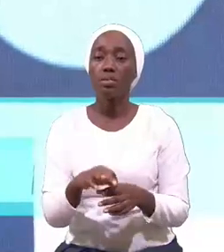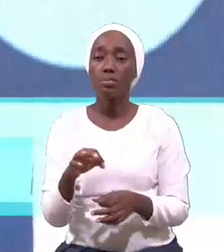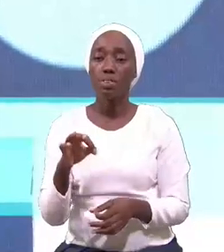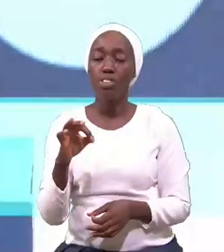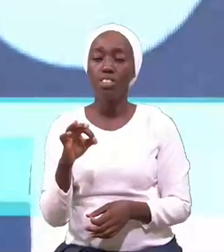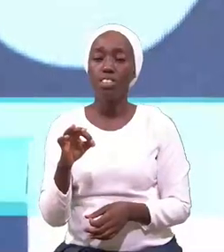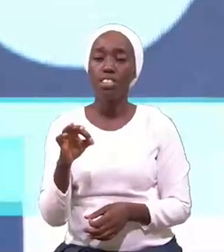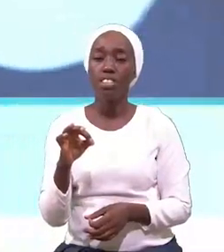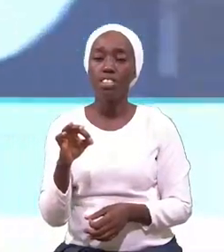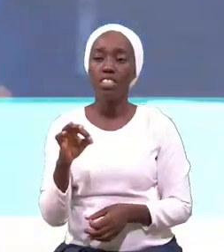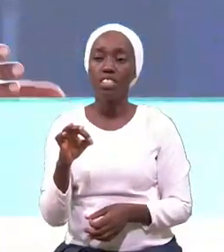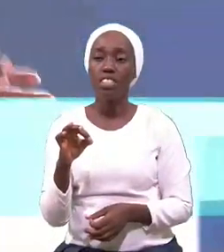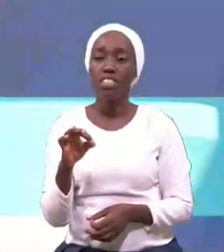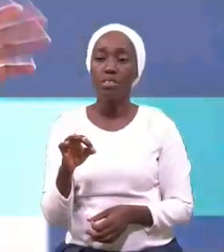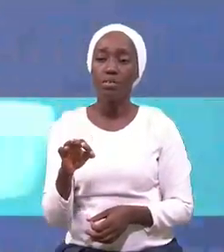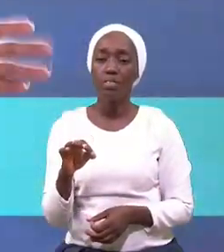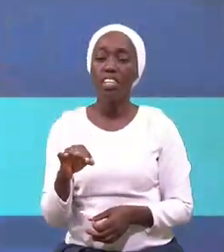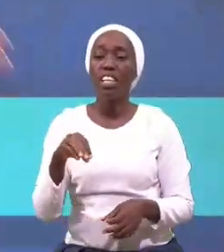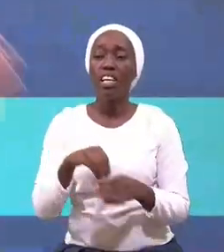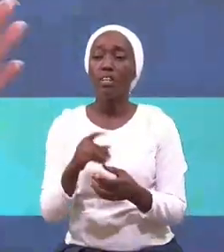Dans toutes les directions où l'esprit veut aller,